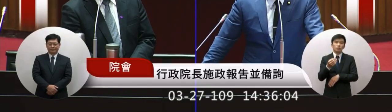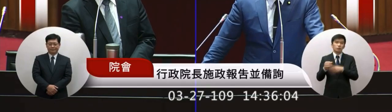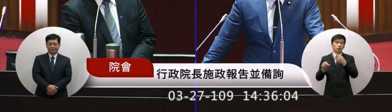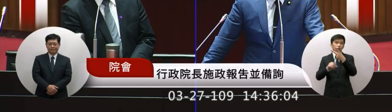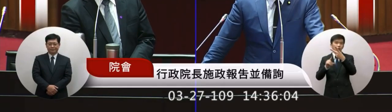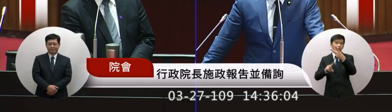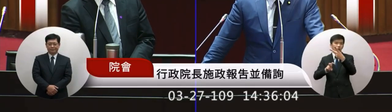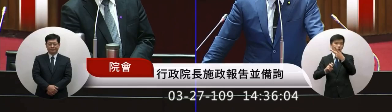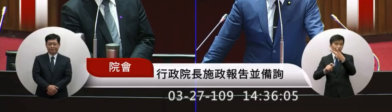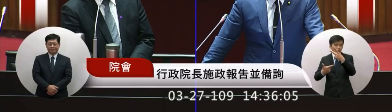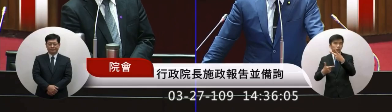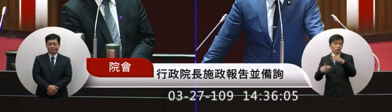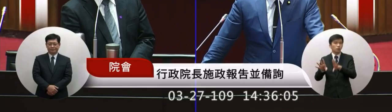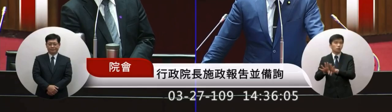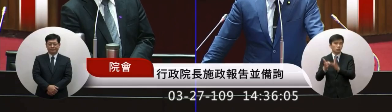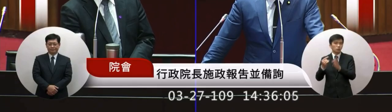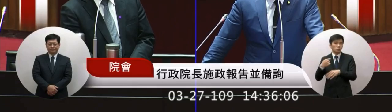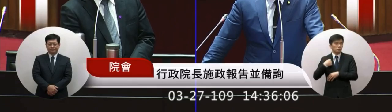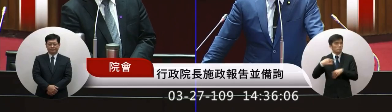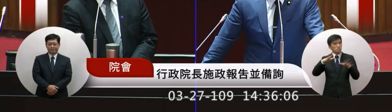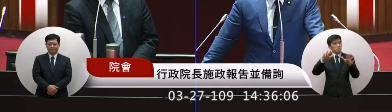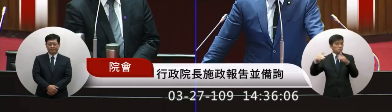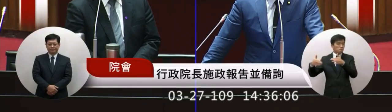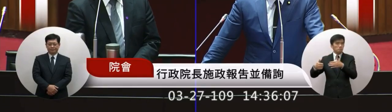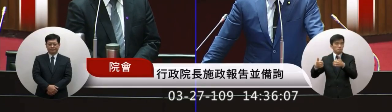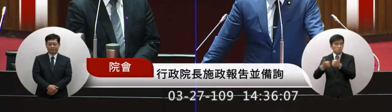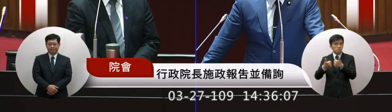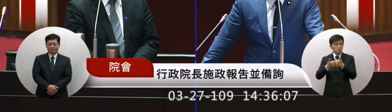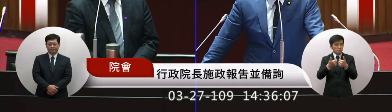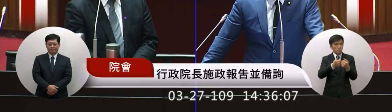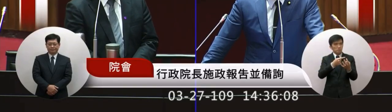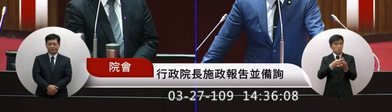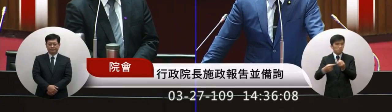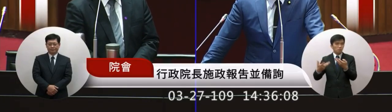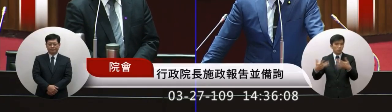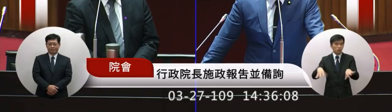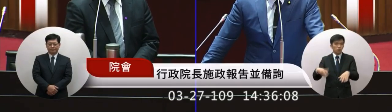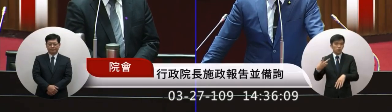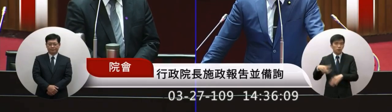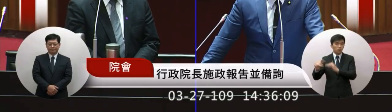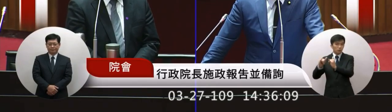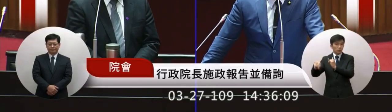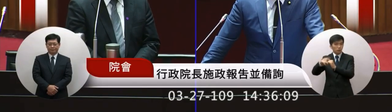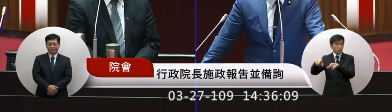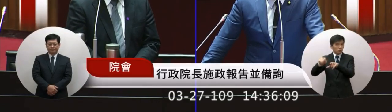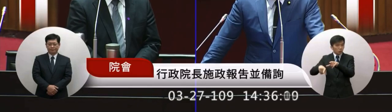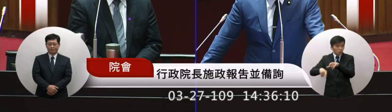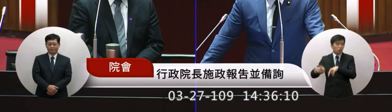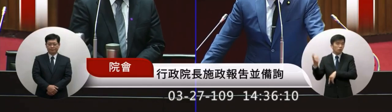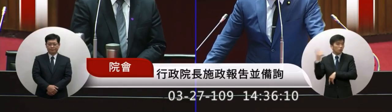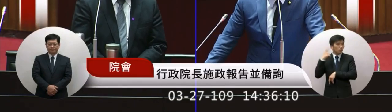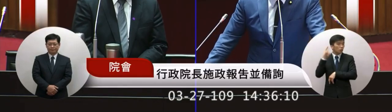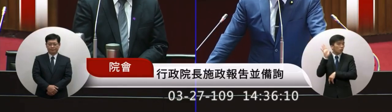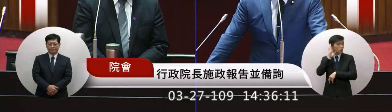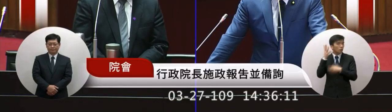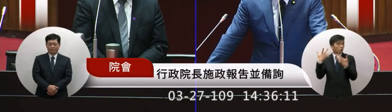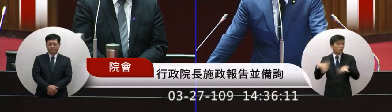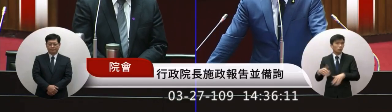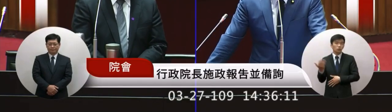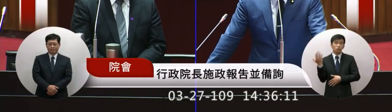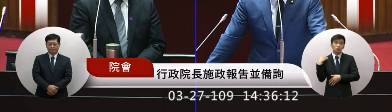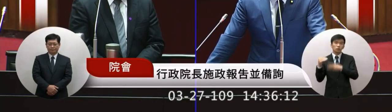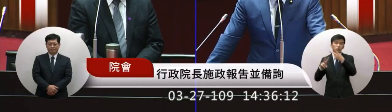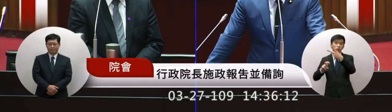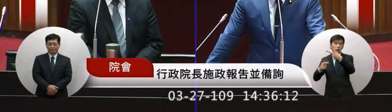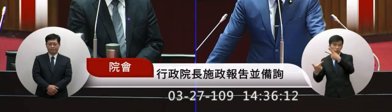开始，我就办了很多这个相关产业的座谈会，也倾听了很多民间这些产业的心声，总共有9场，从2月26